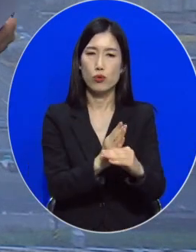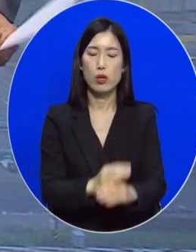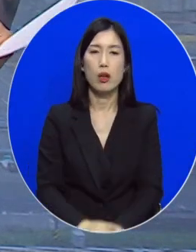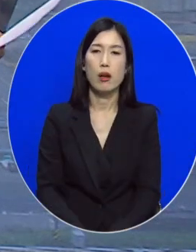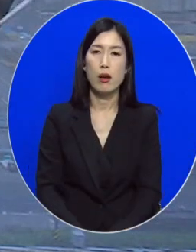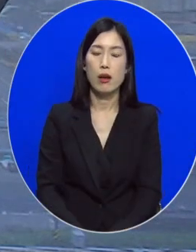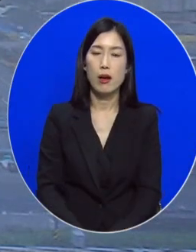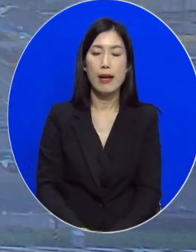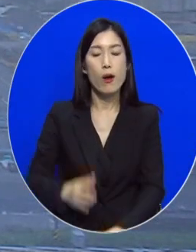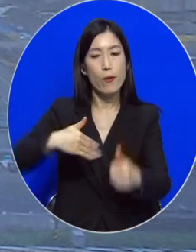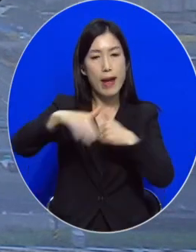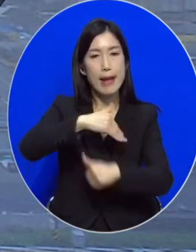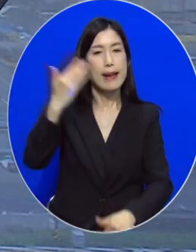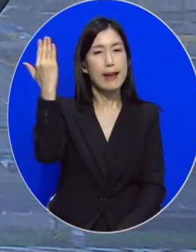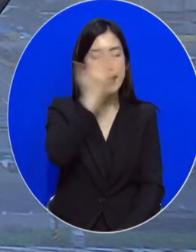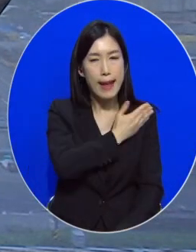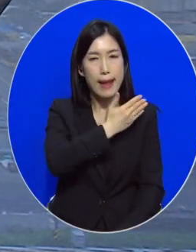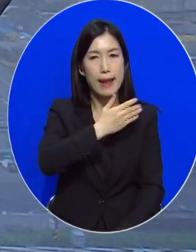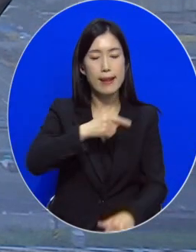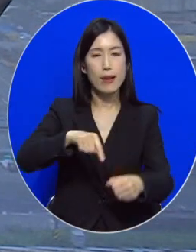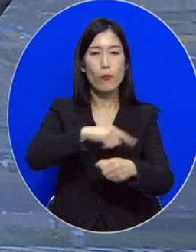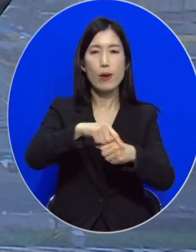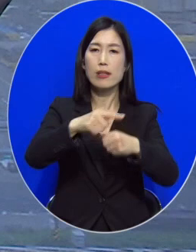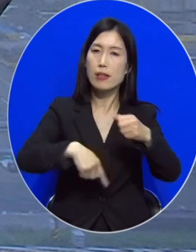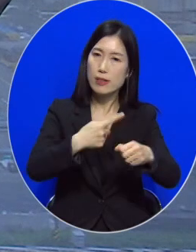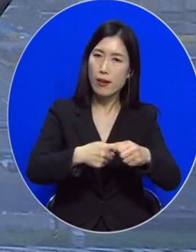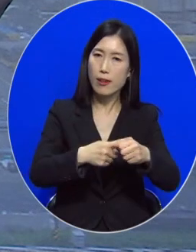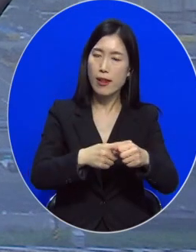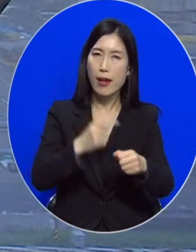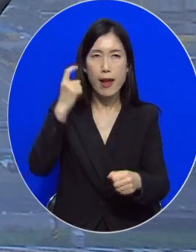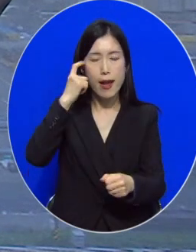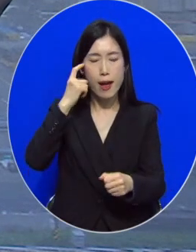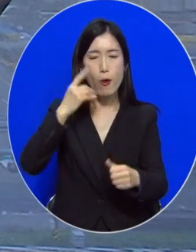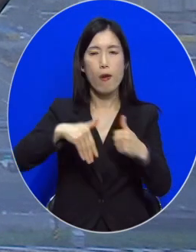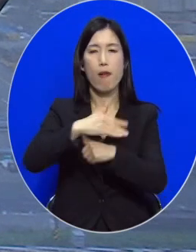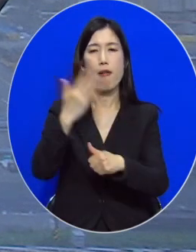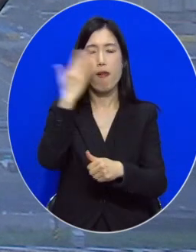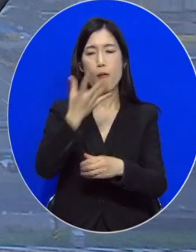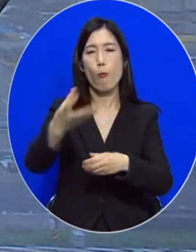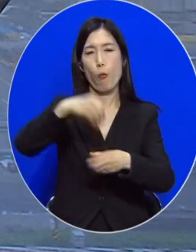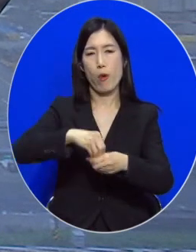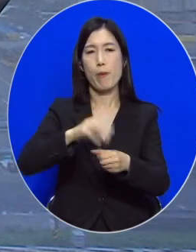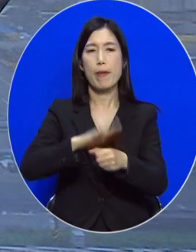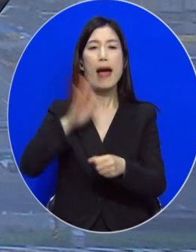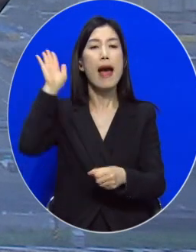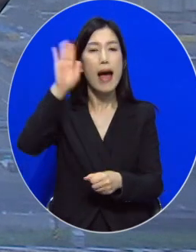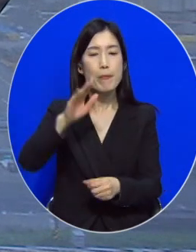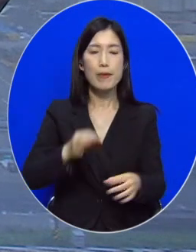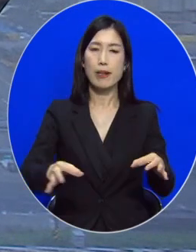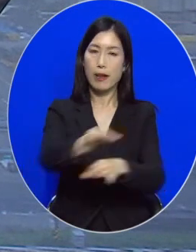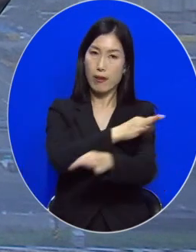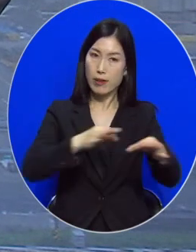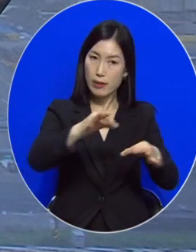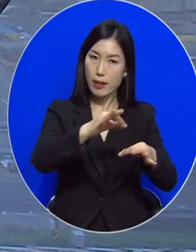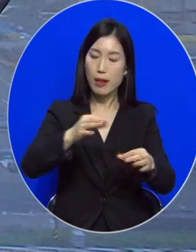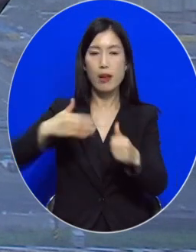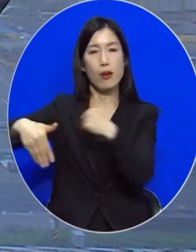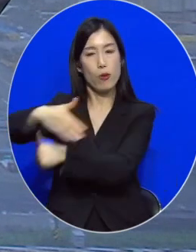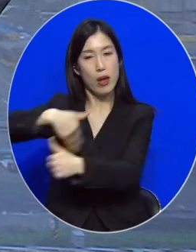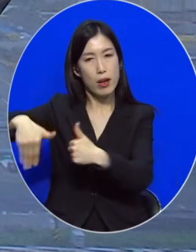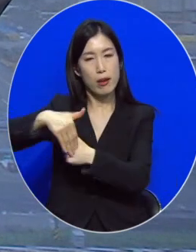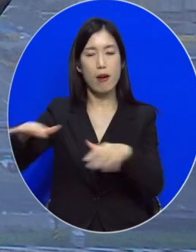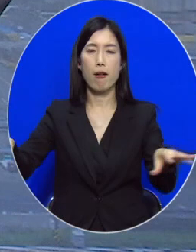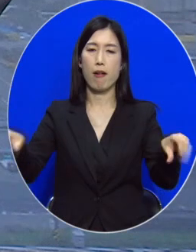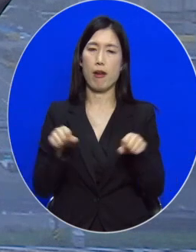그린 텍사노미와 ktx노미로 활력을 되찾은 원자를 통해서 경제와 환경이라는 두 마리